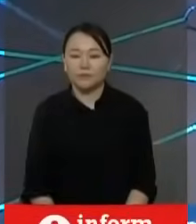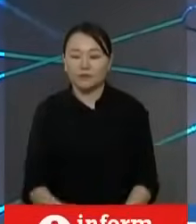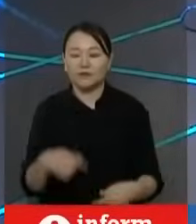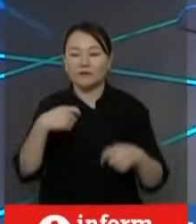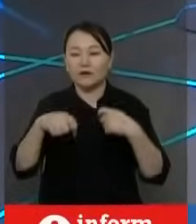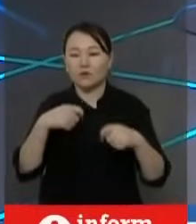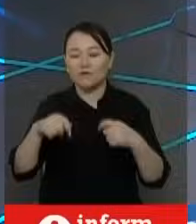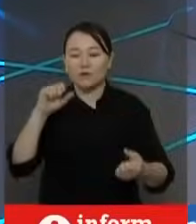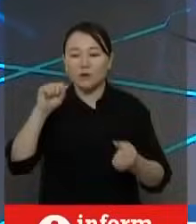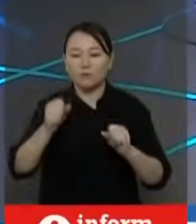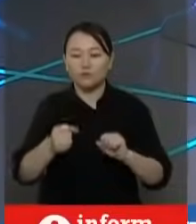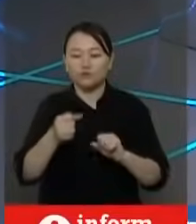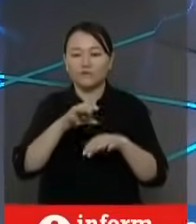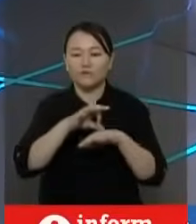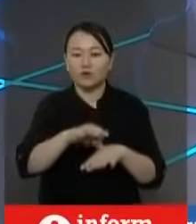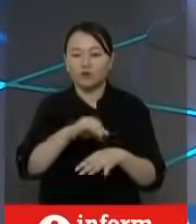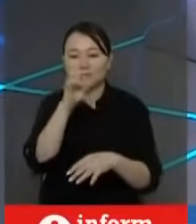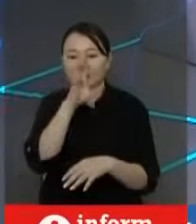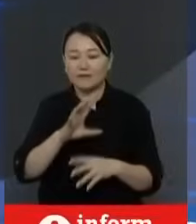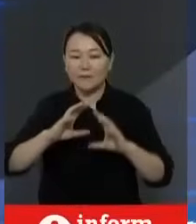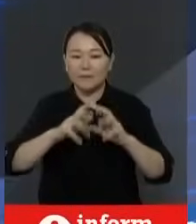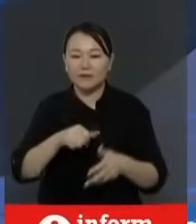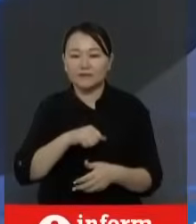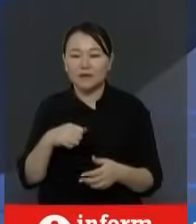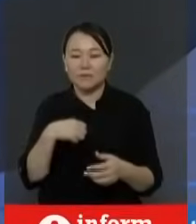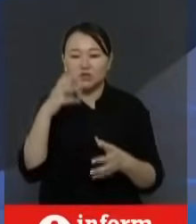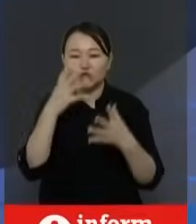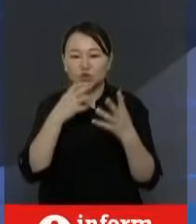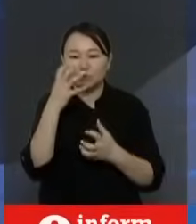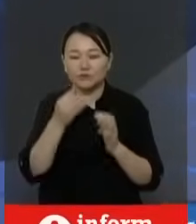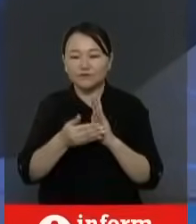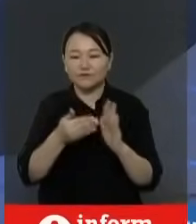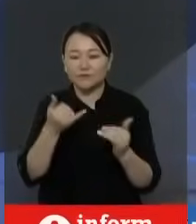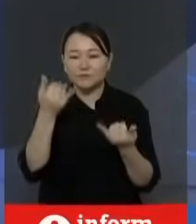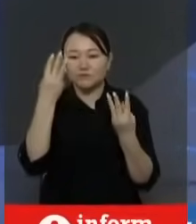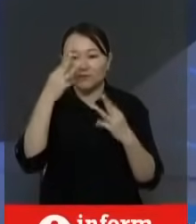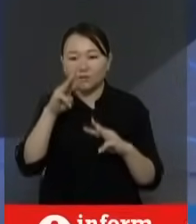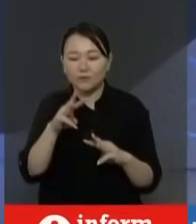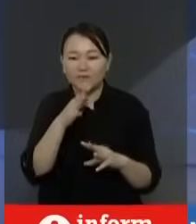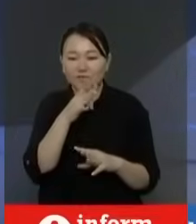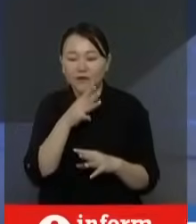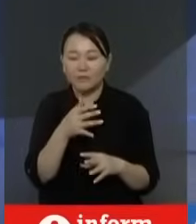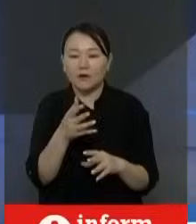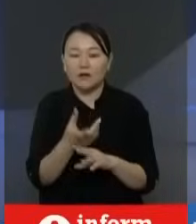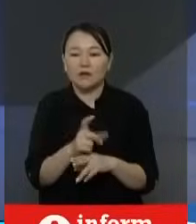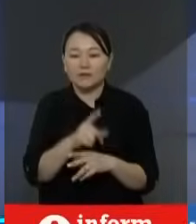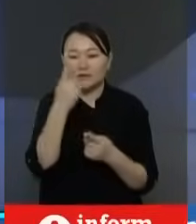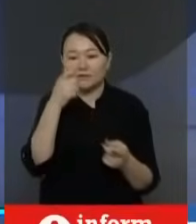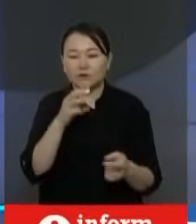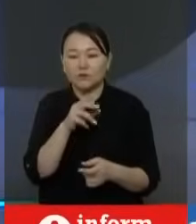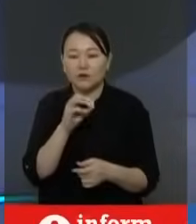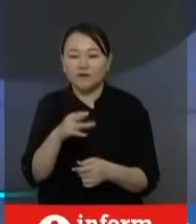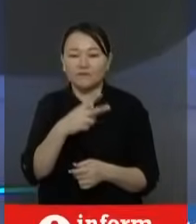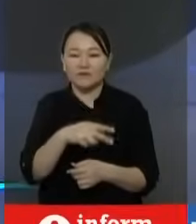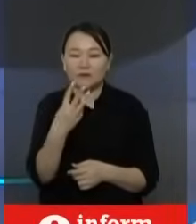Торговая напряженность между ведущими странами мира – один из самых серьезных вызовов современности, заявил Касым-Жомарт Токаев на